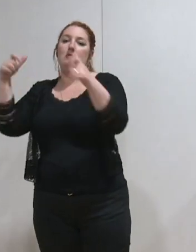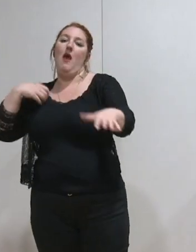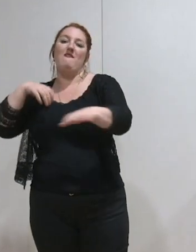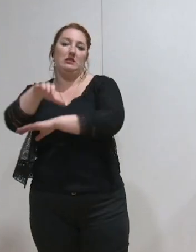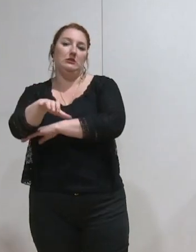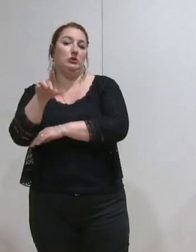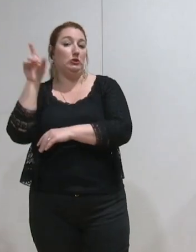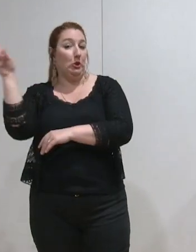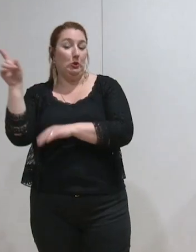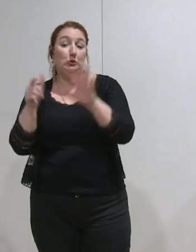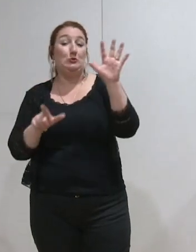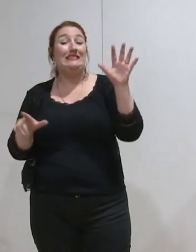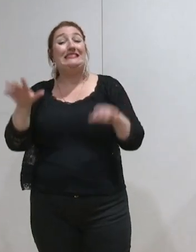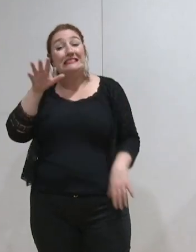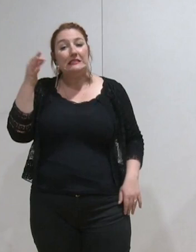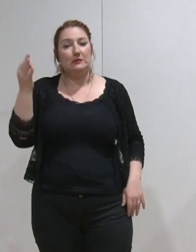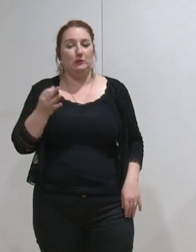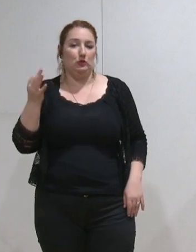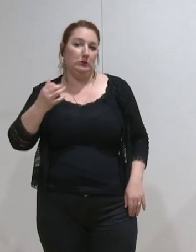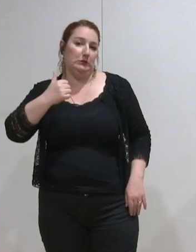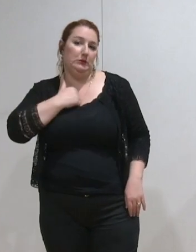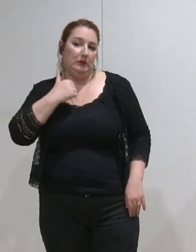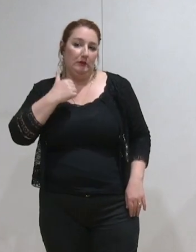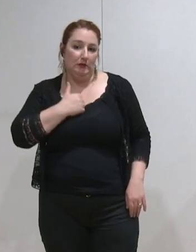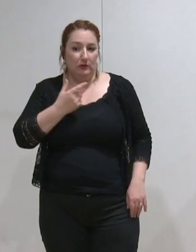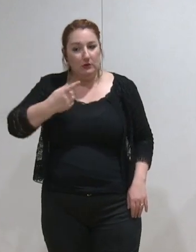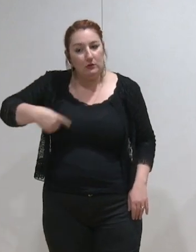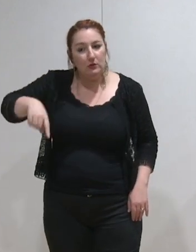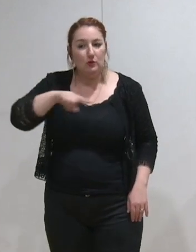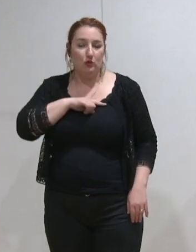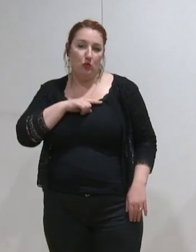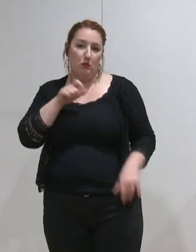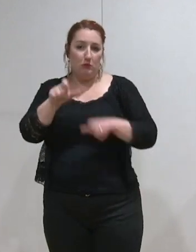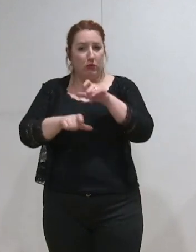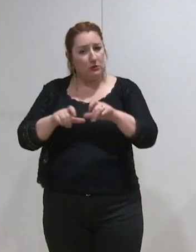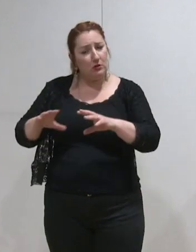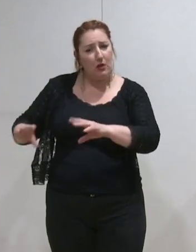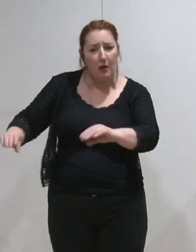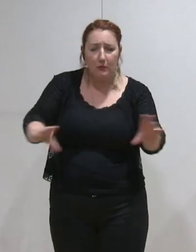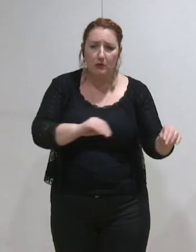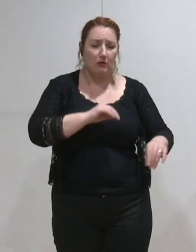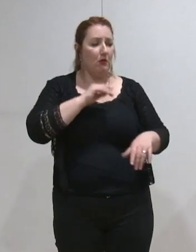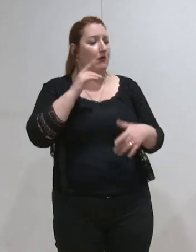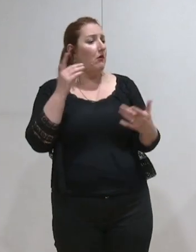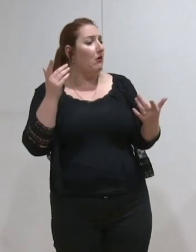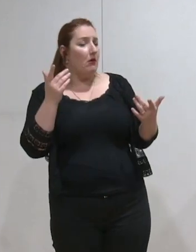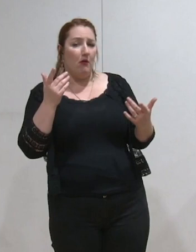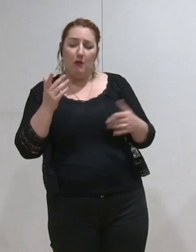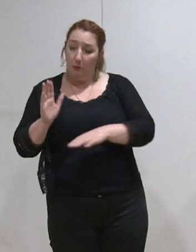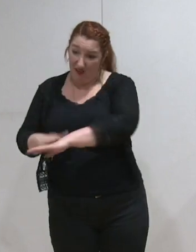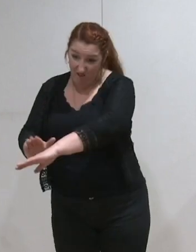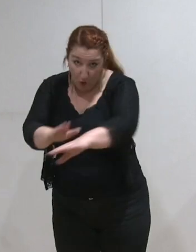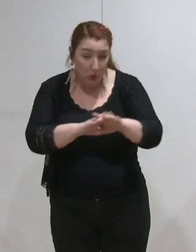habitat donc euh nous avions prévenu et y compris les riverins y compris certains qui